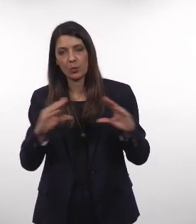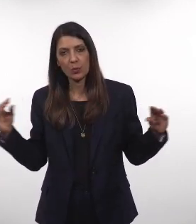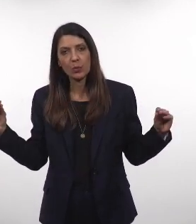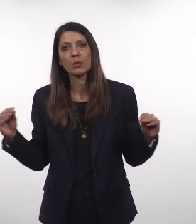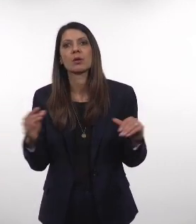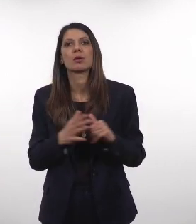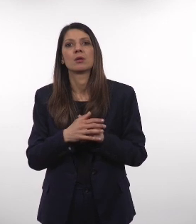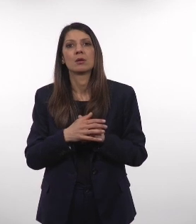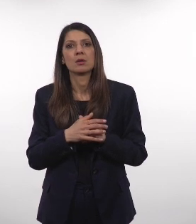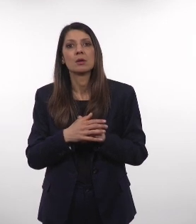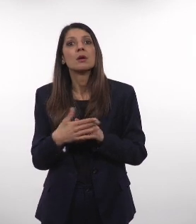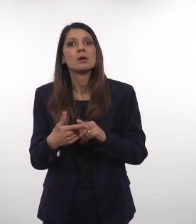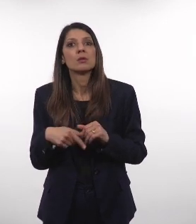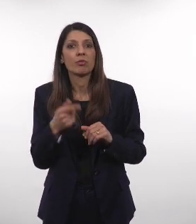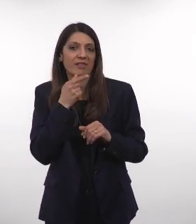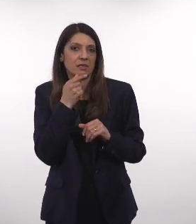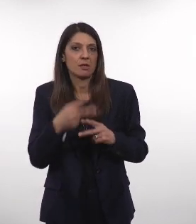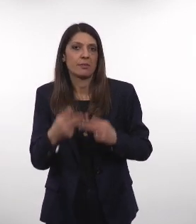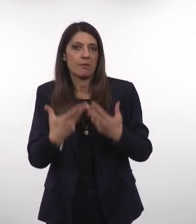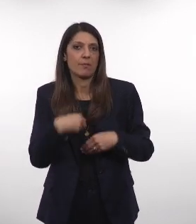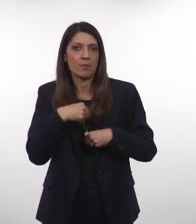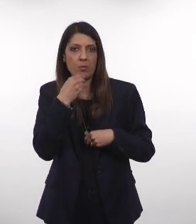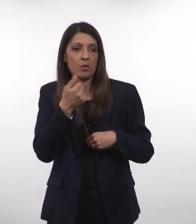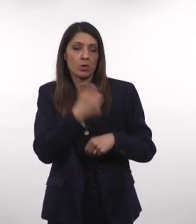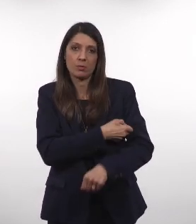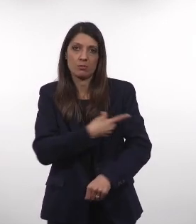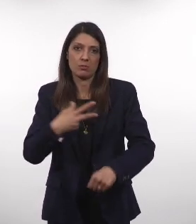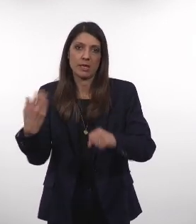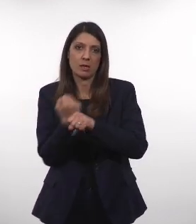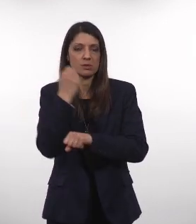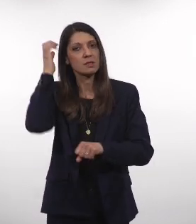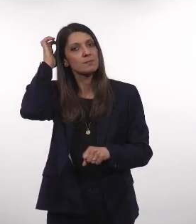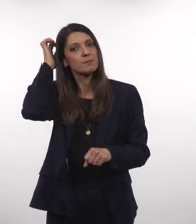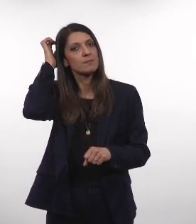pour permettre de passer plus facilement cette étape. Et donc il a pu avoir son prélèvement sanguin.